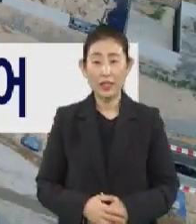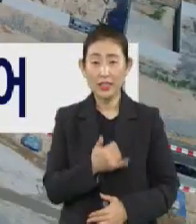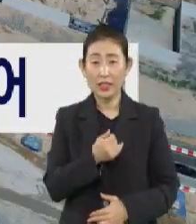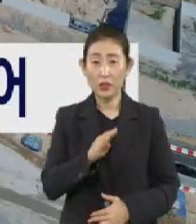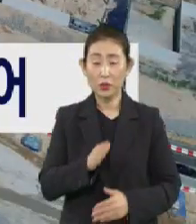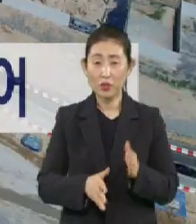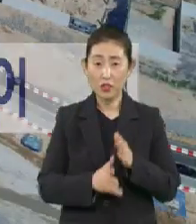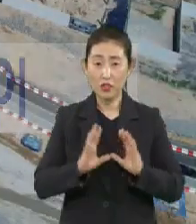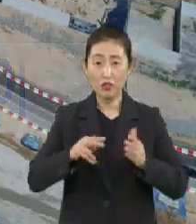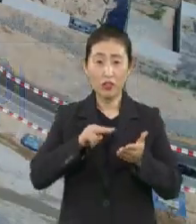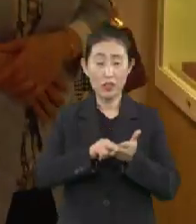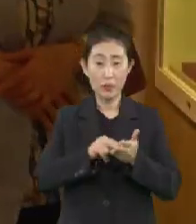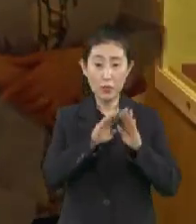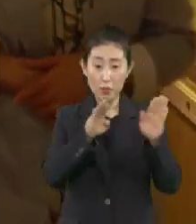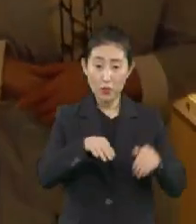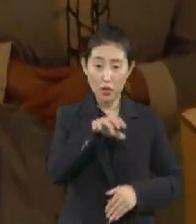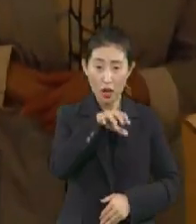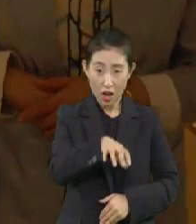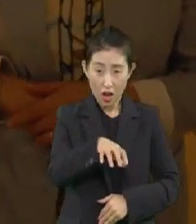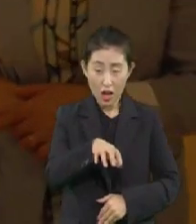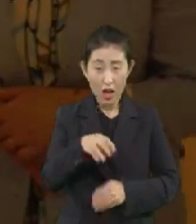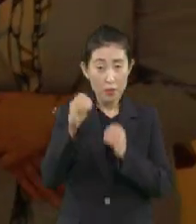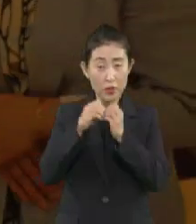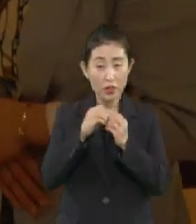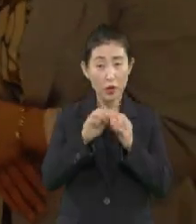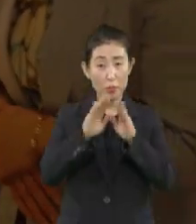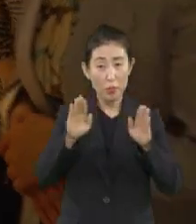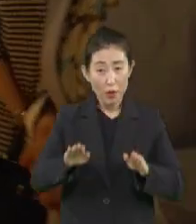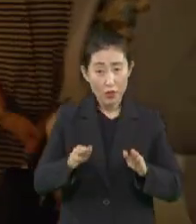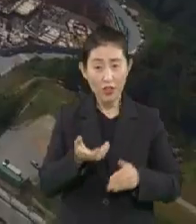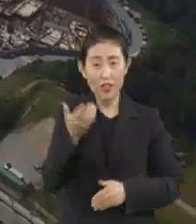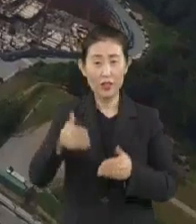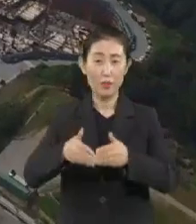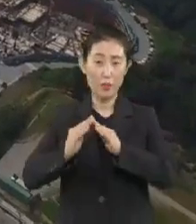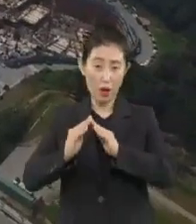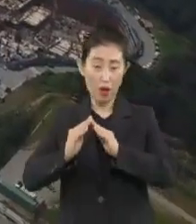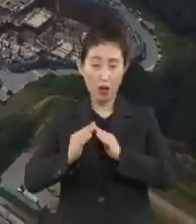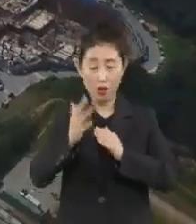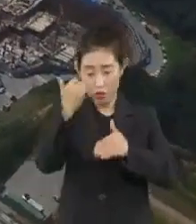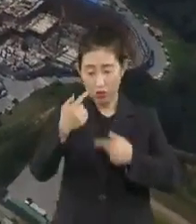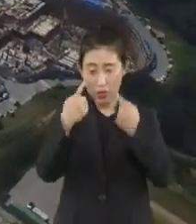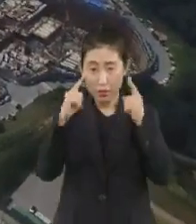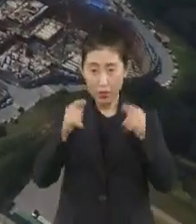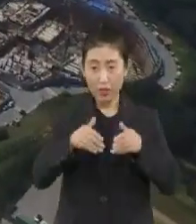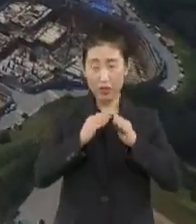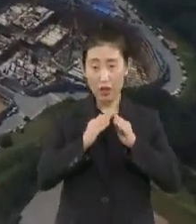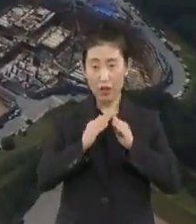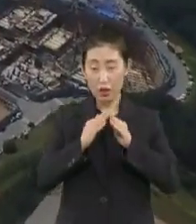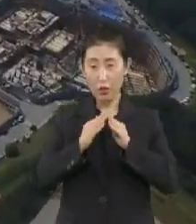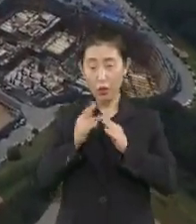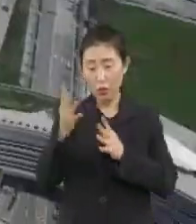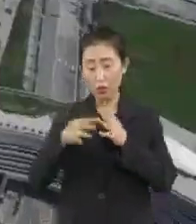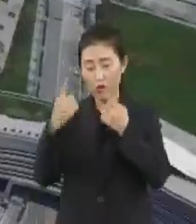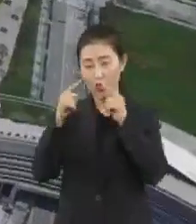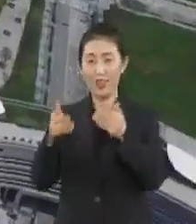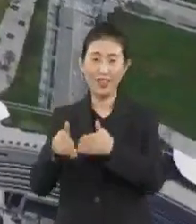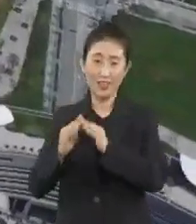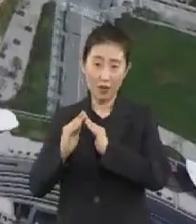세종시 국립박물관 단지에 국립민속박물관 확장 이전과 충남대 공주대 세종 캠퍼스